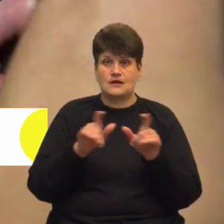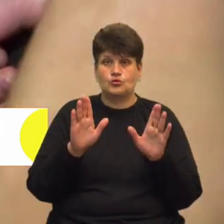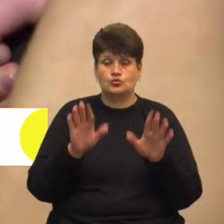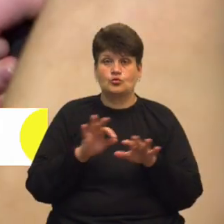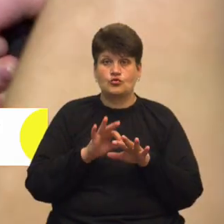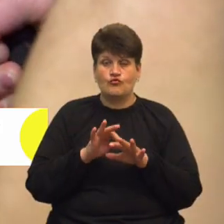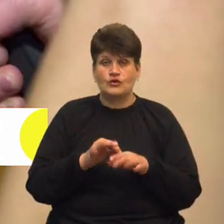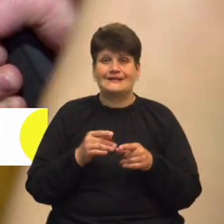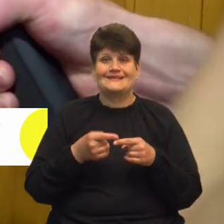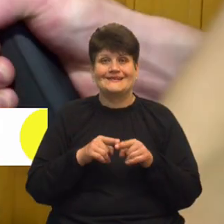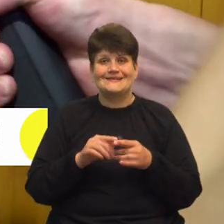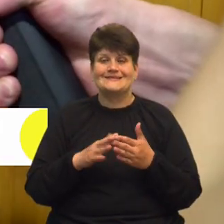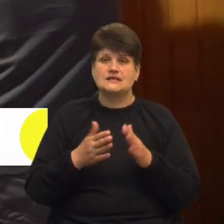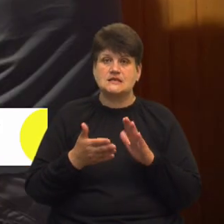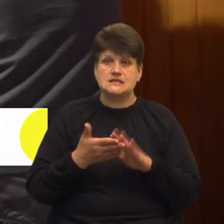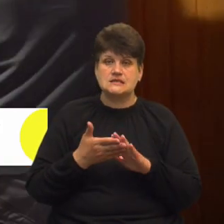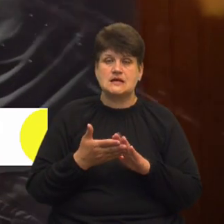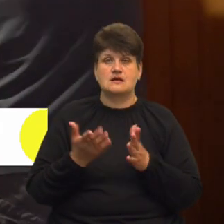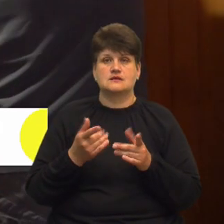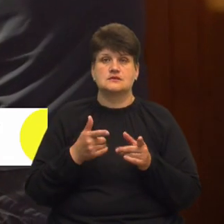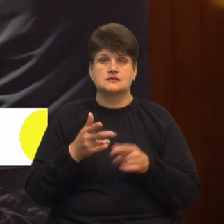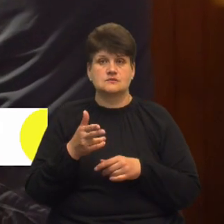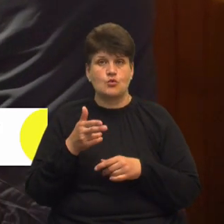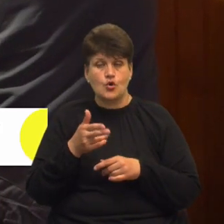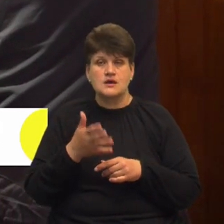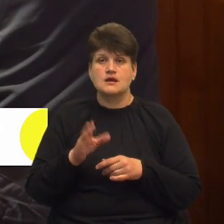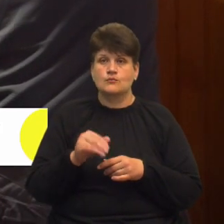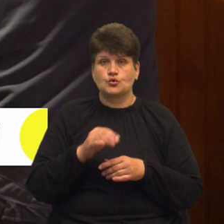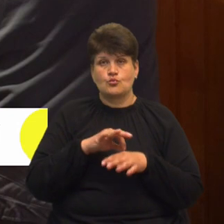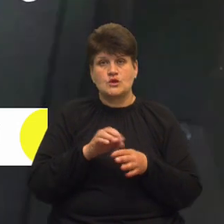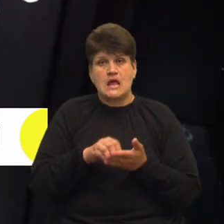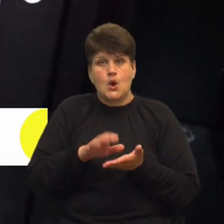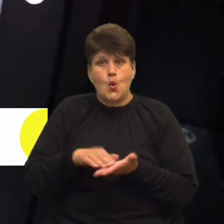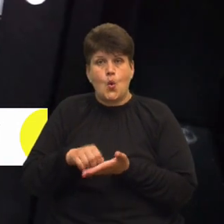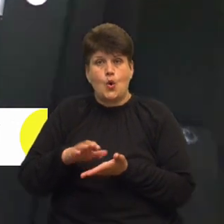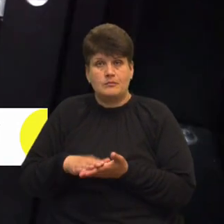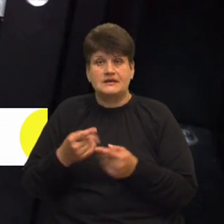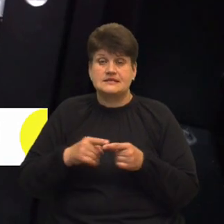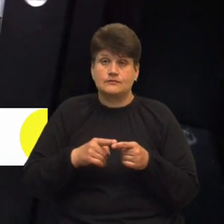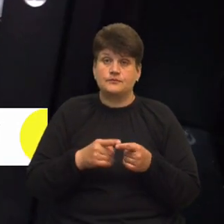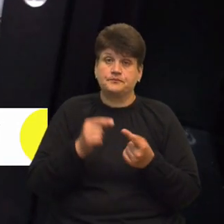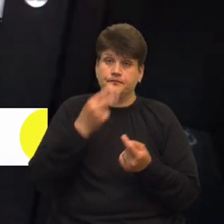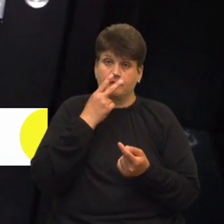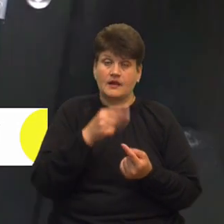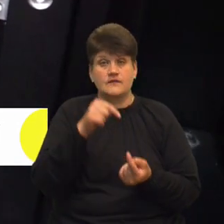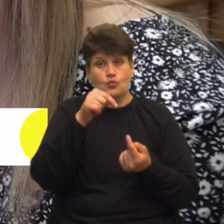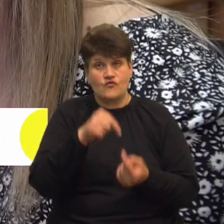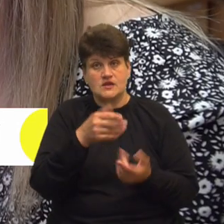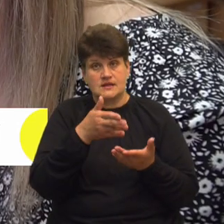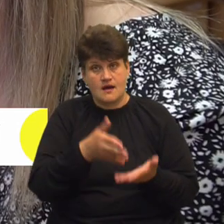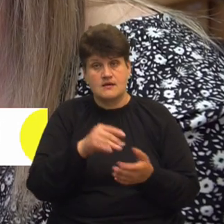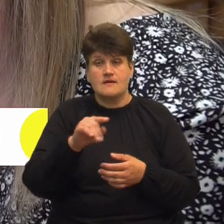огляд технічного стану гладкоствольної зброї та вестимуть її облік. Це допоможе встановлювати, чи відповідає зброя критеріям і